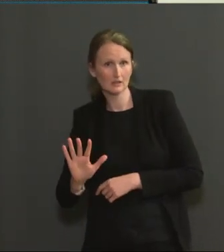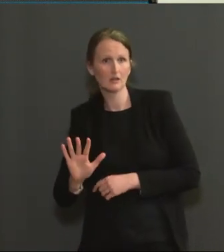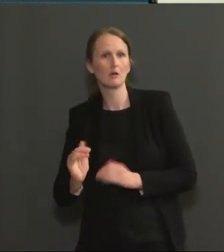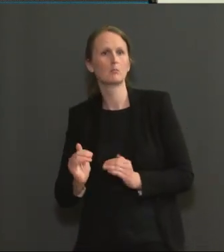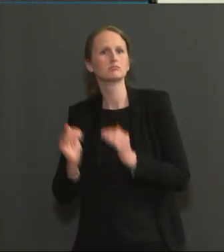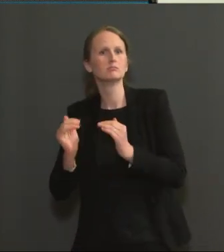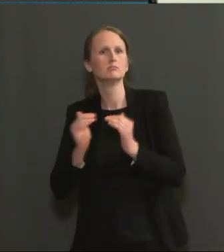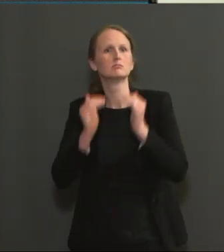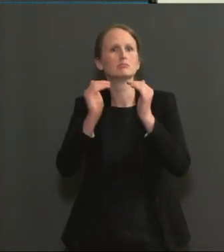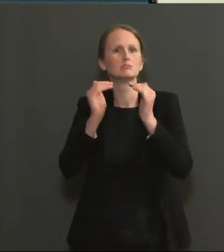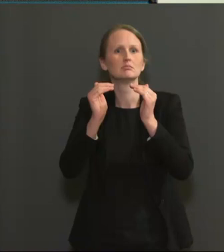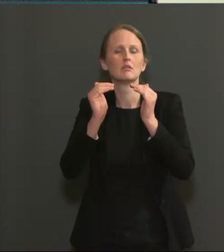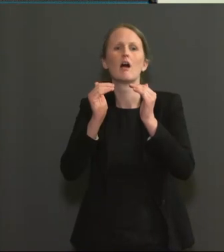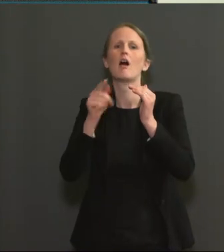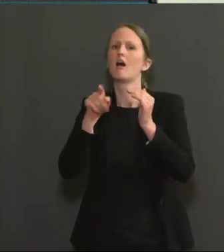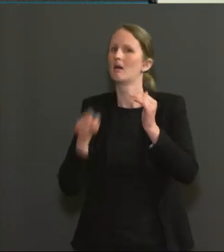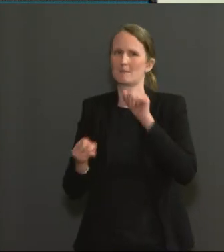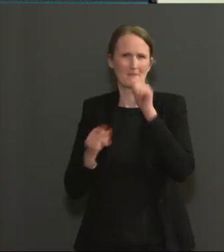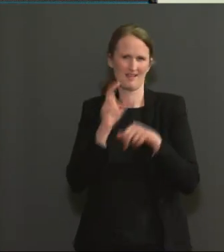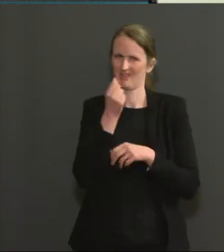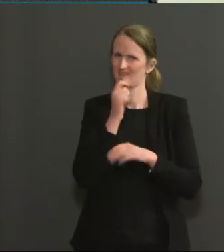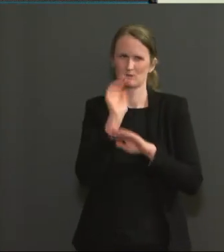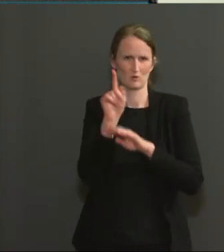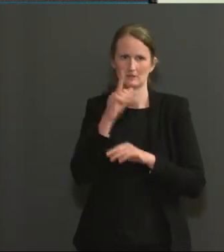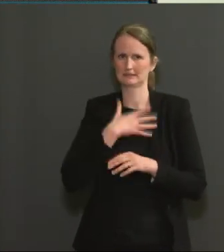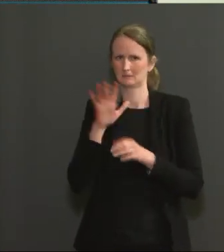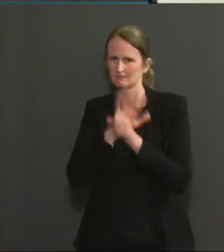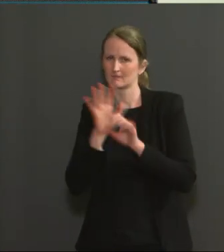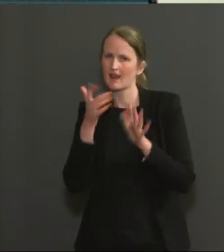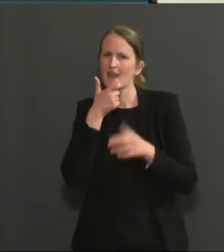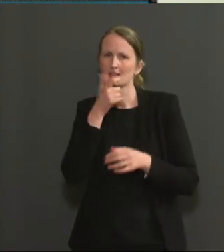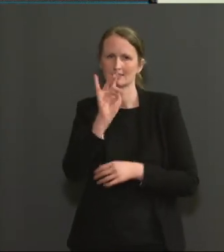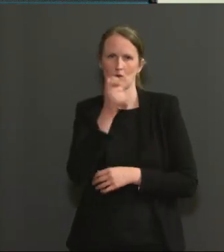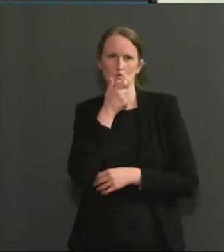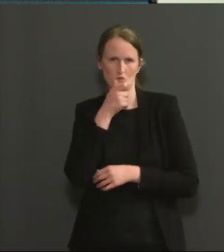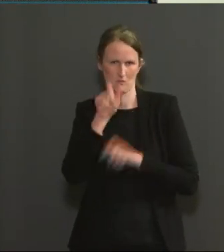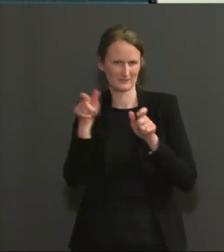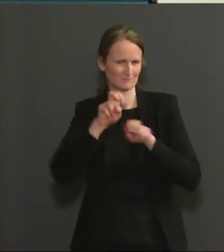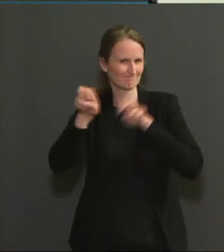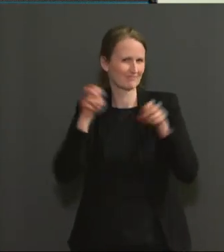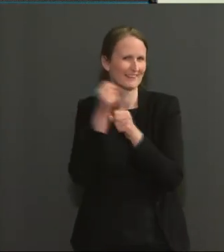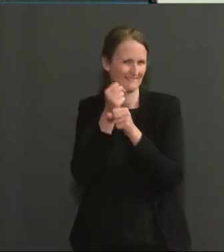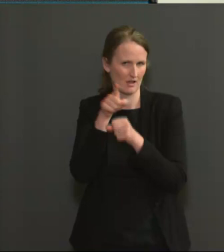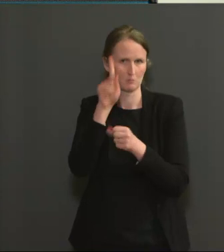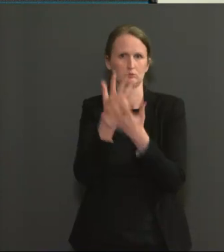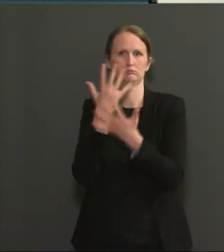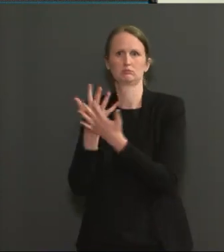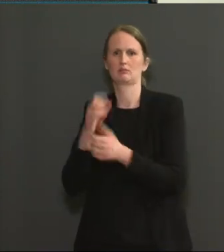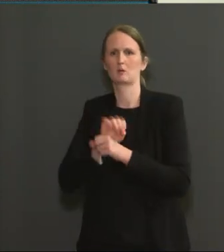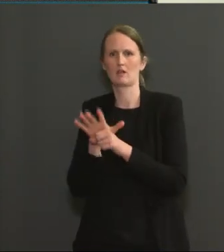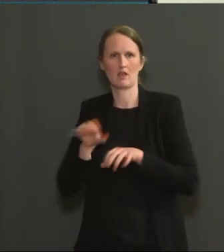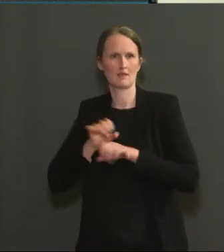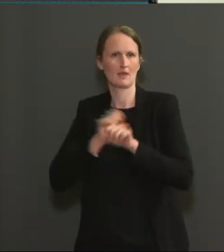des personnes particulièrement actives professionnellement entre autres ceci pour le Luxembourg s'explique